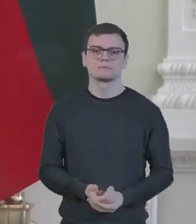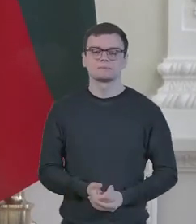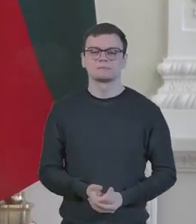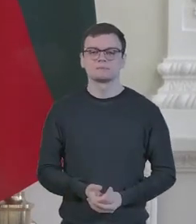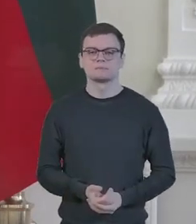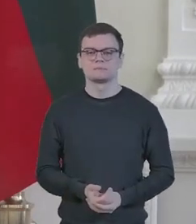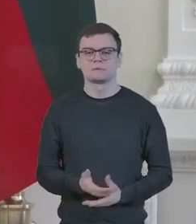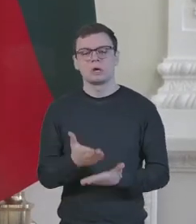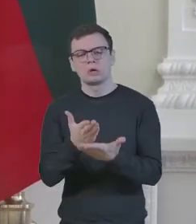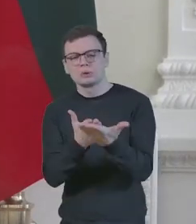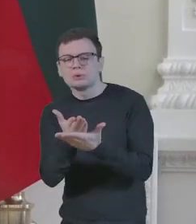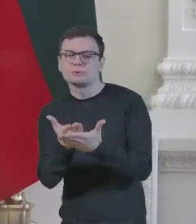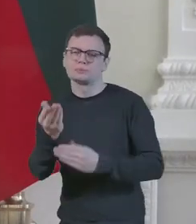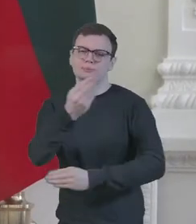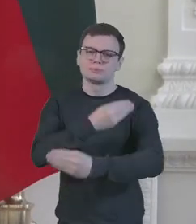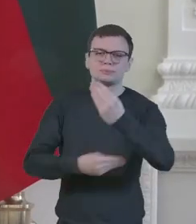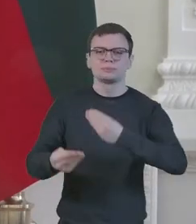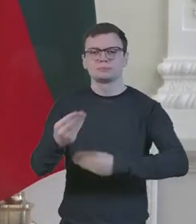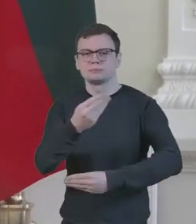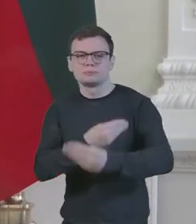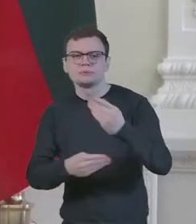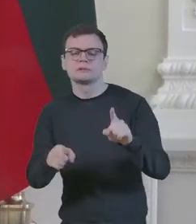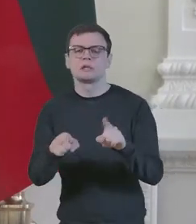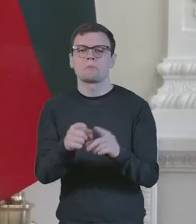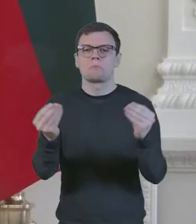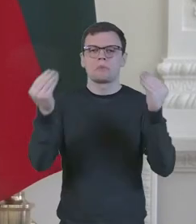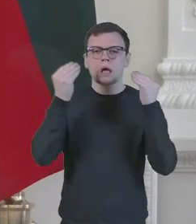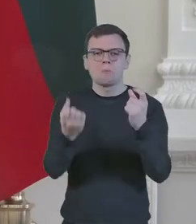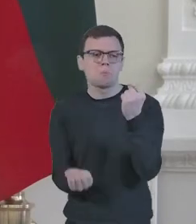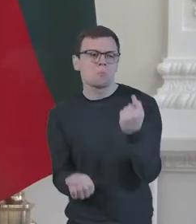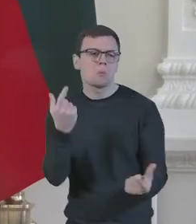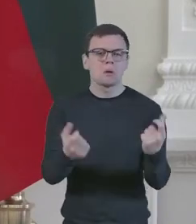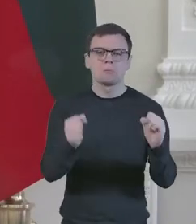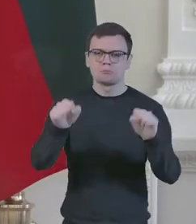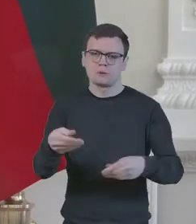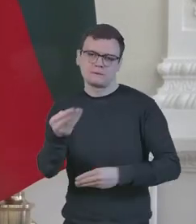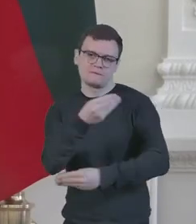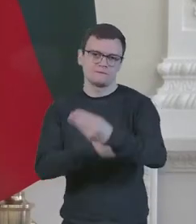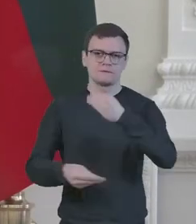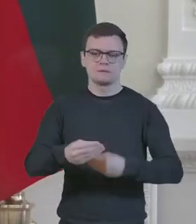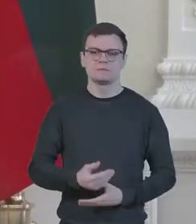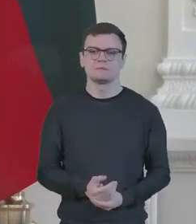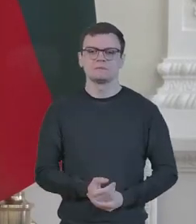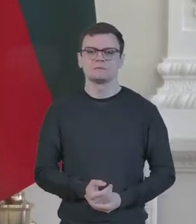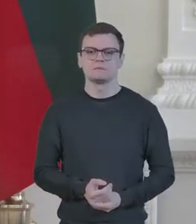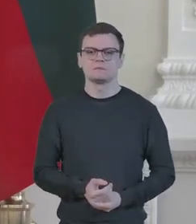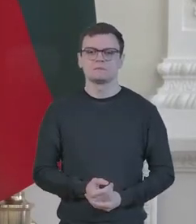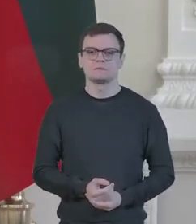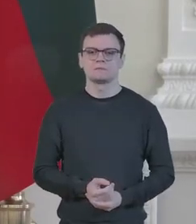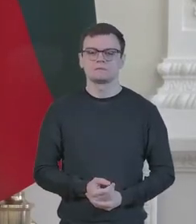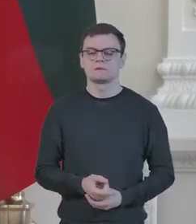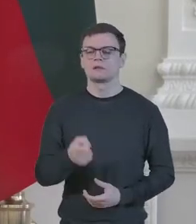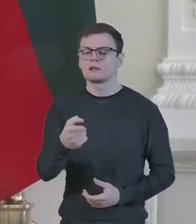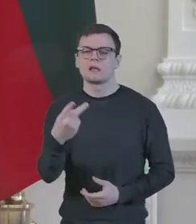dalintis gerosiomis praktikomis ir išmoktomis pamokomis, ypatingai per dvinių